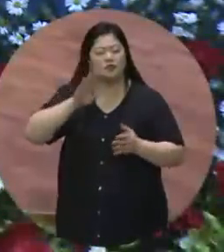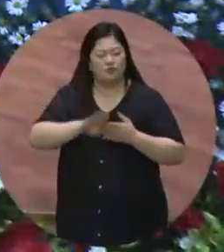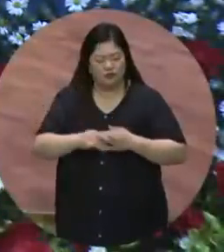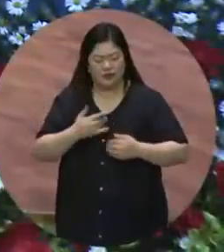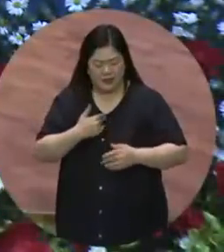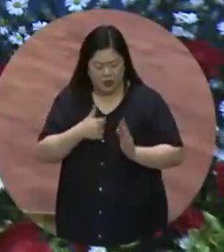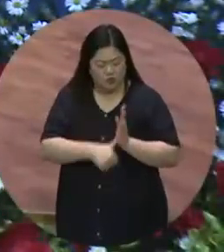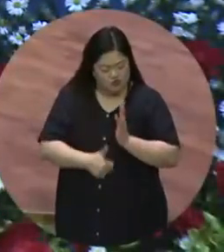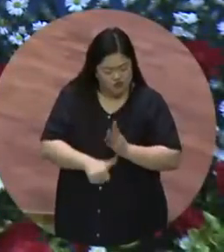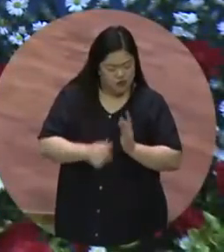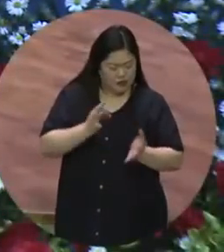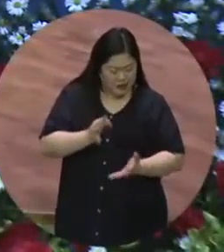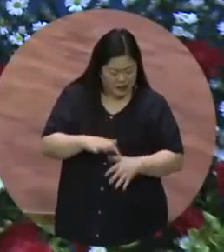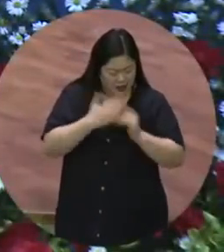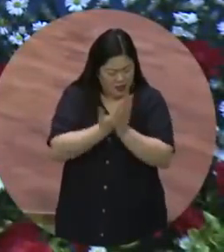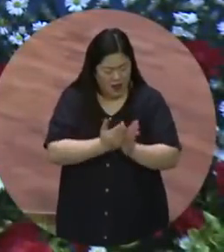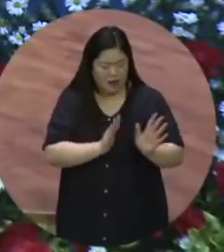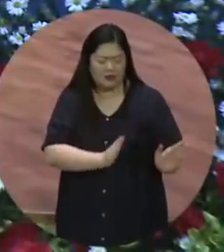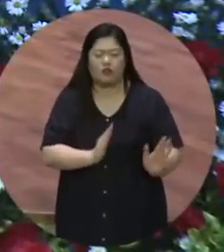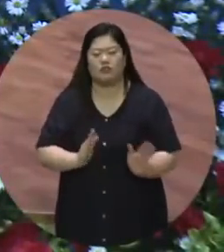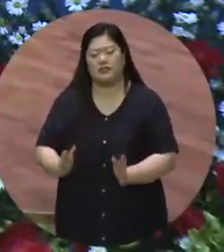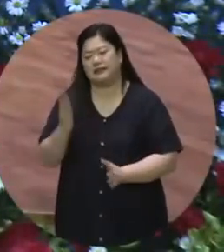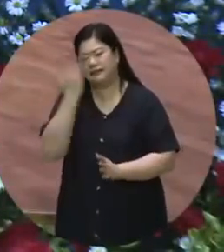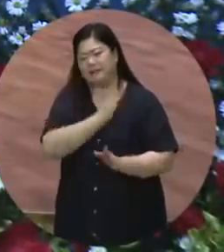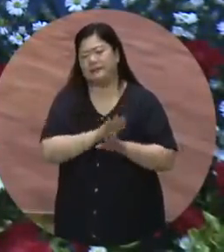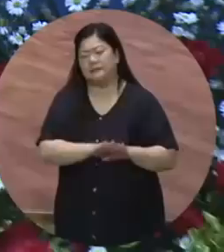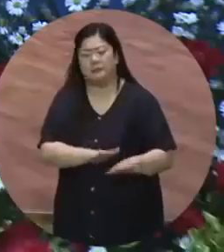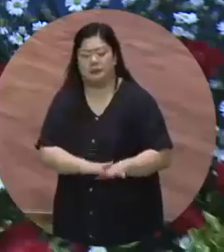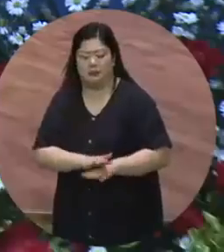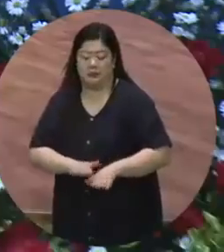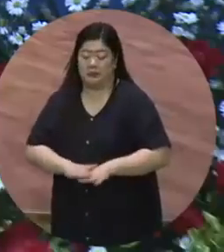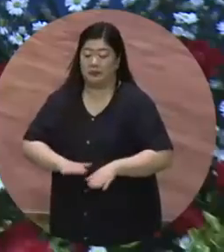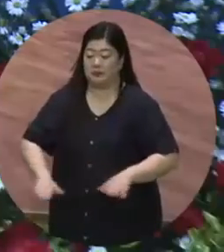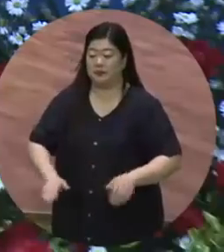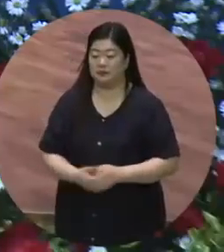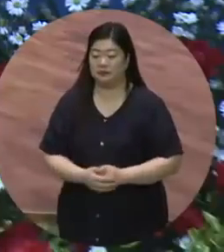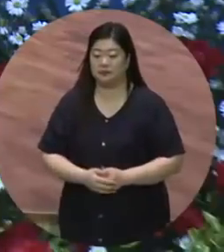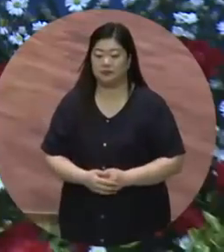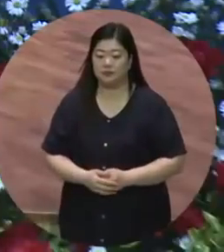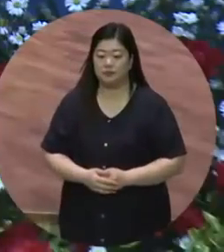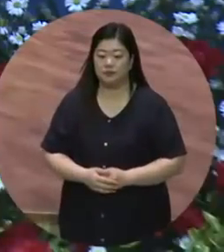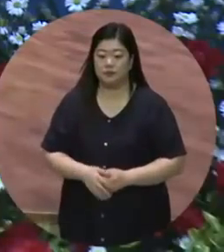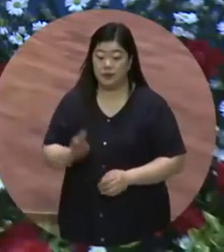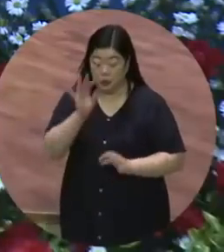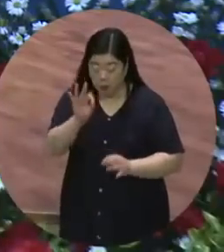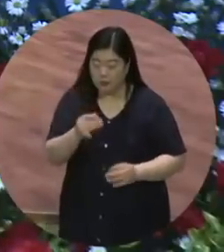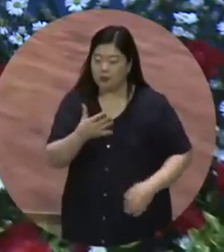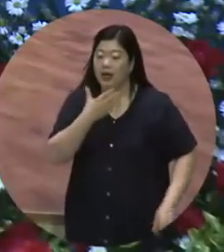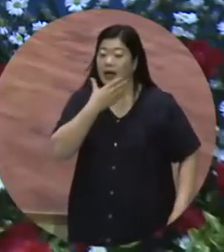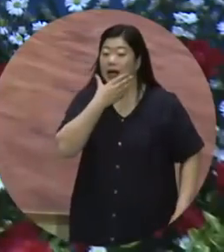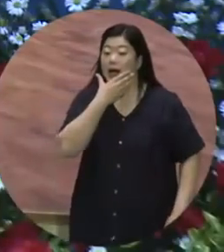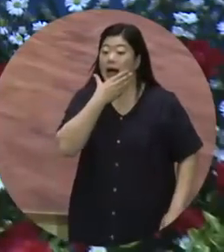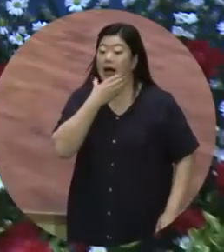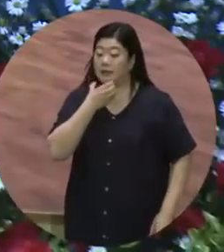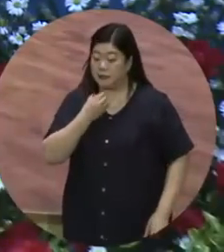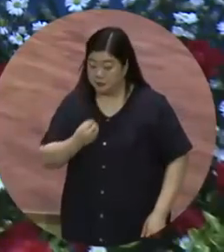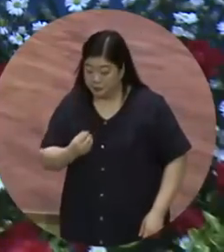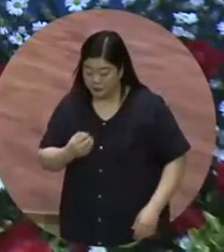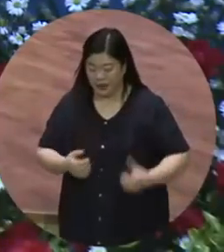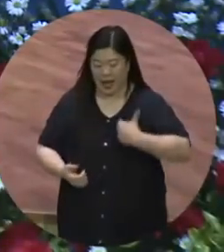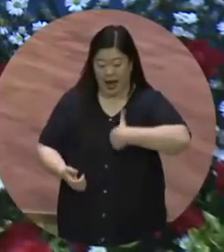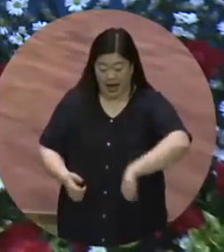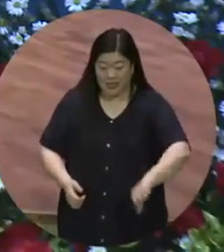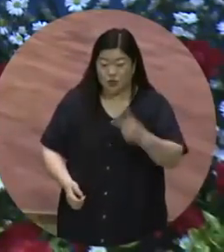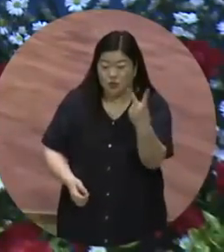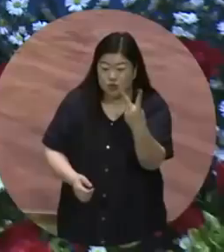보면 아브라함이 이제 보면 아브라함에게 이삭과 이스마엘만 있은